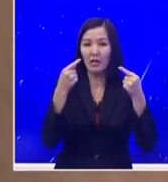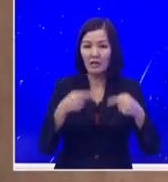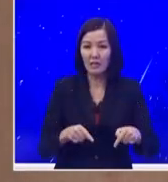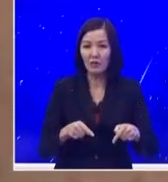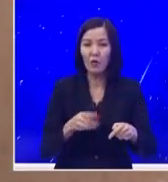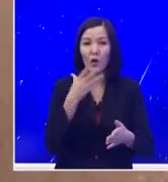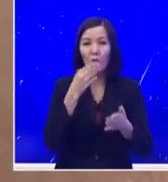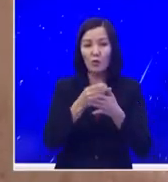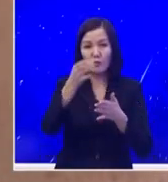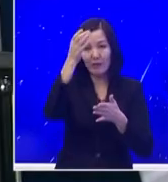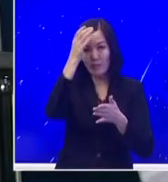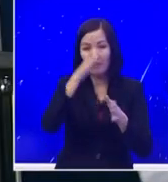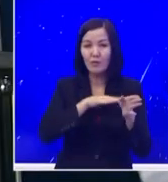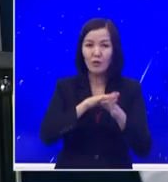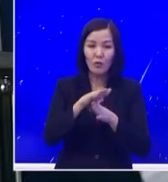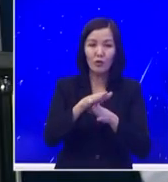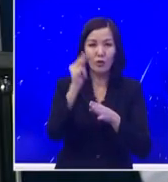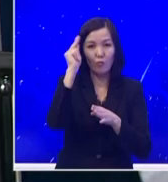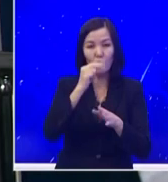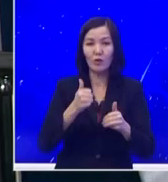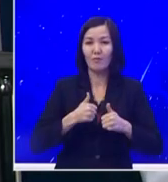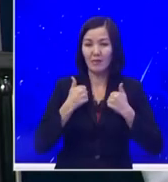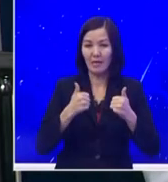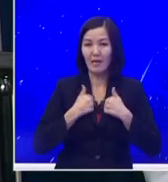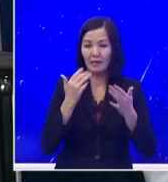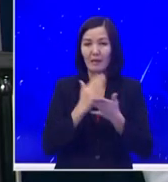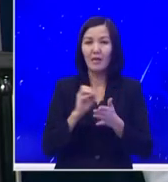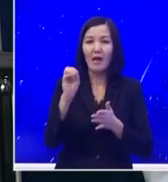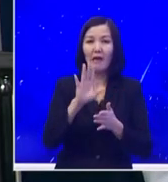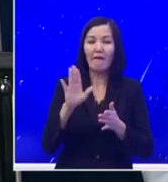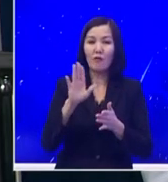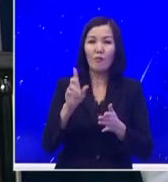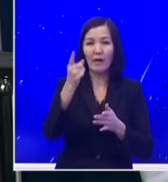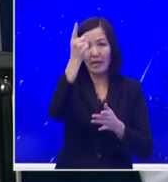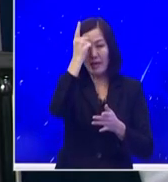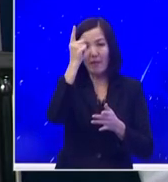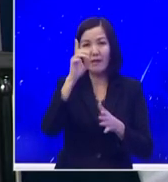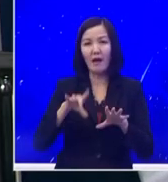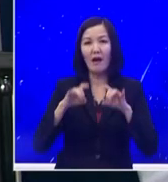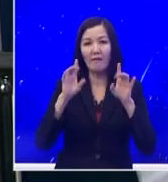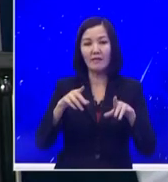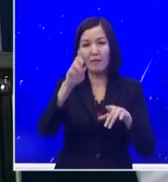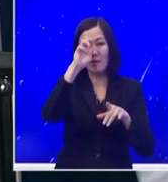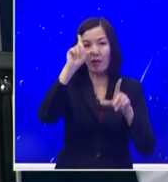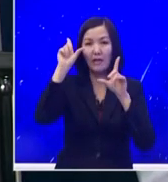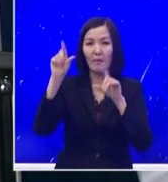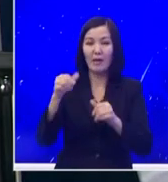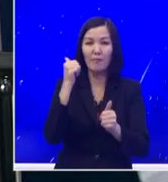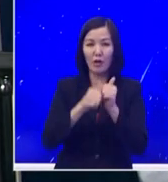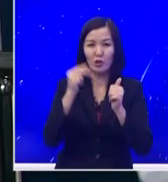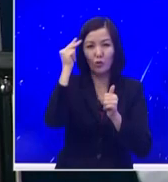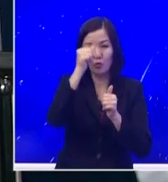өзіміздің білімімізді толықтырып өсіріп отырамыз. Ол үшін Еуропаға, Германия, Австрия мемлекеттеріне жыл сайын